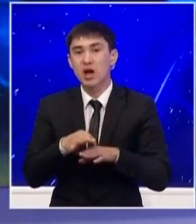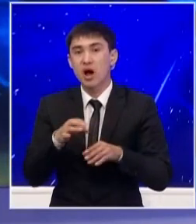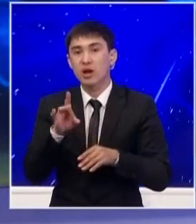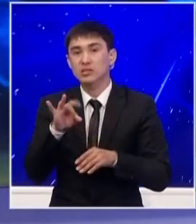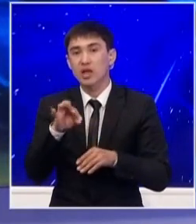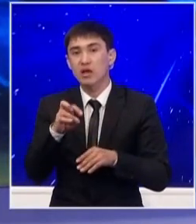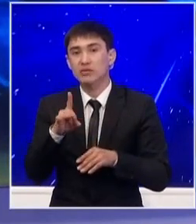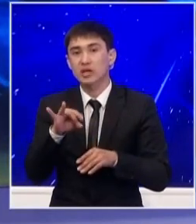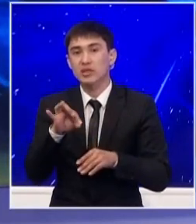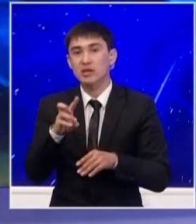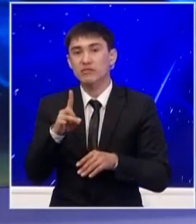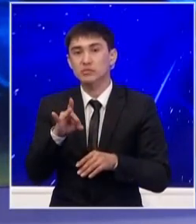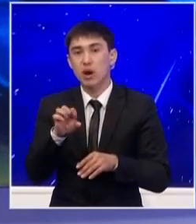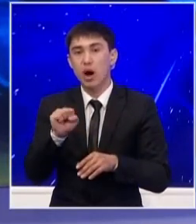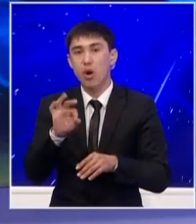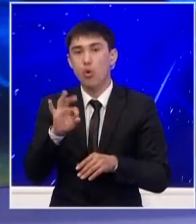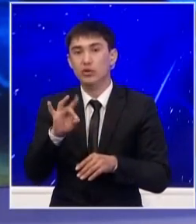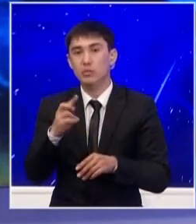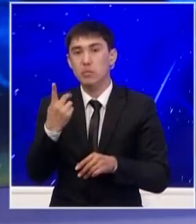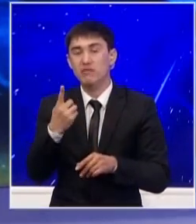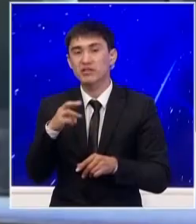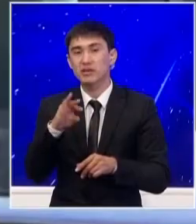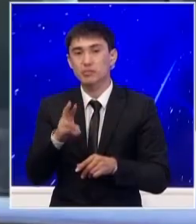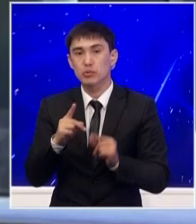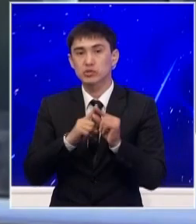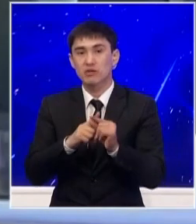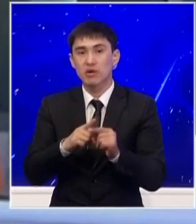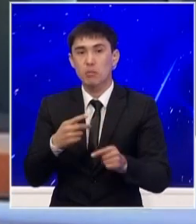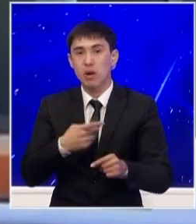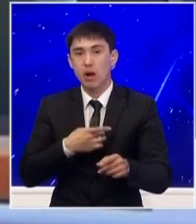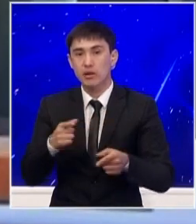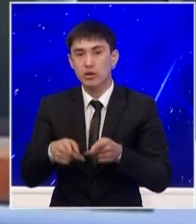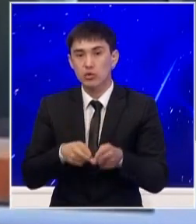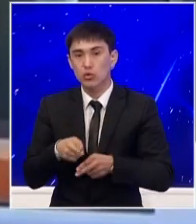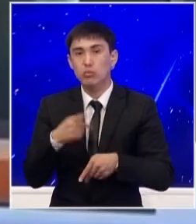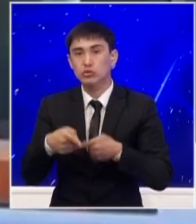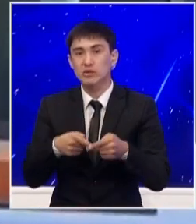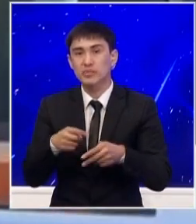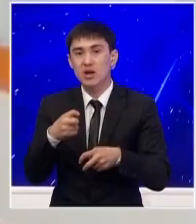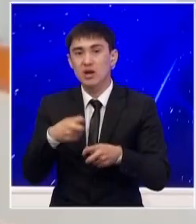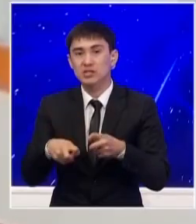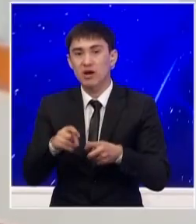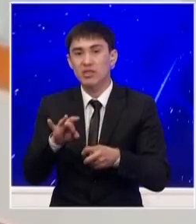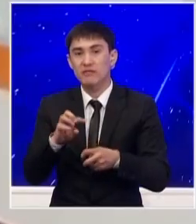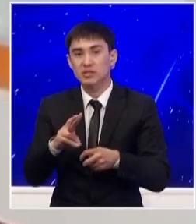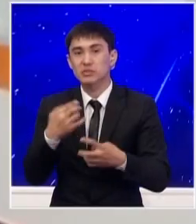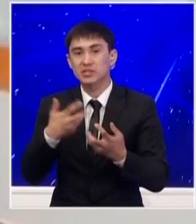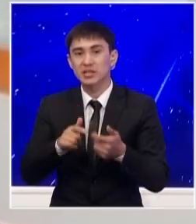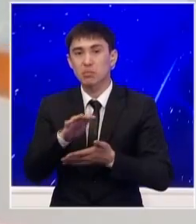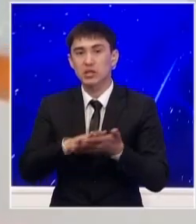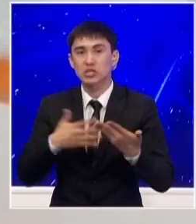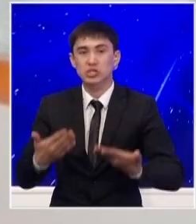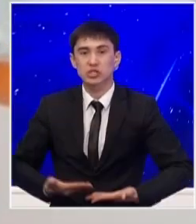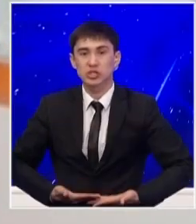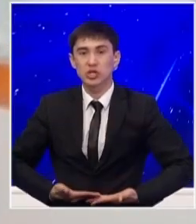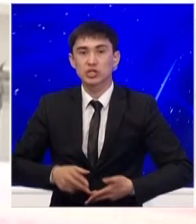расслаивающуюся аневризму аорты первого типа. По словам кардиохирургов, после разрыва аневризмы средняя продолжительность жизни